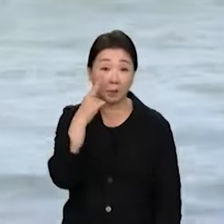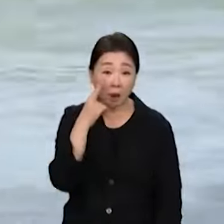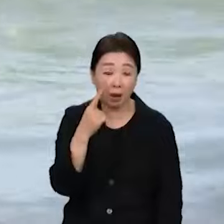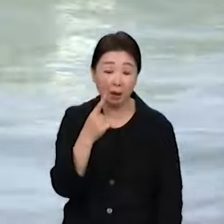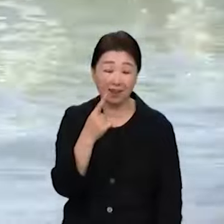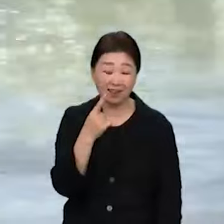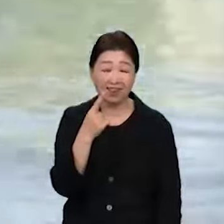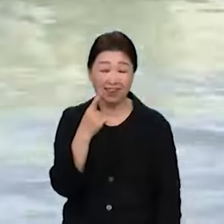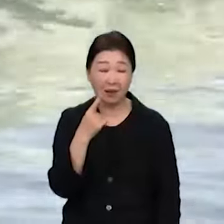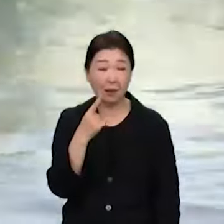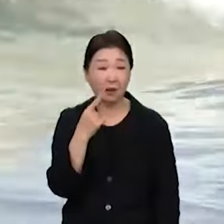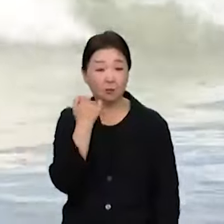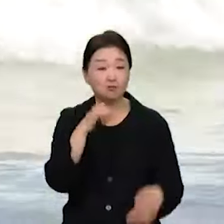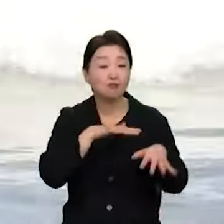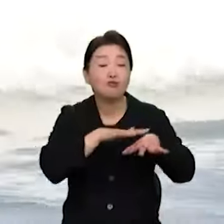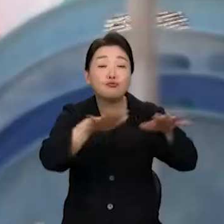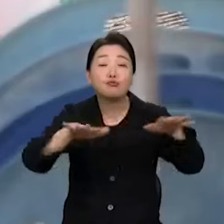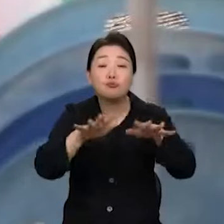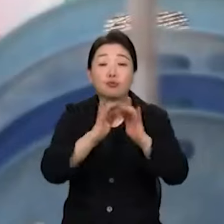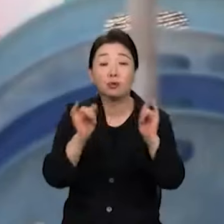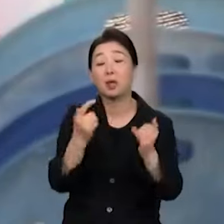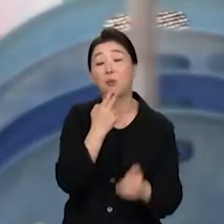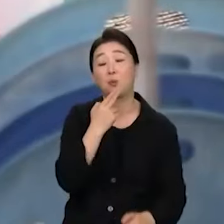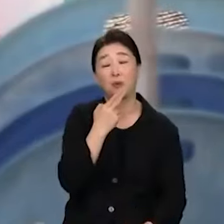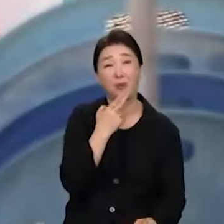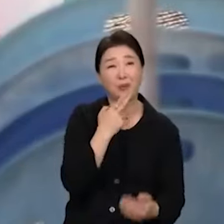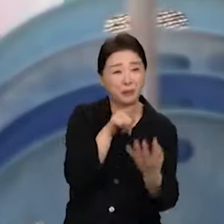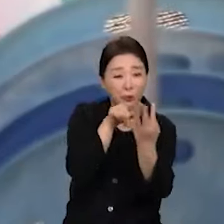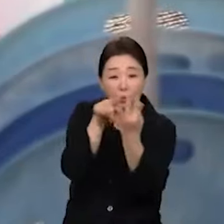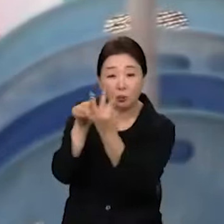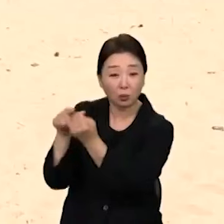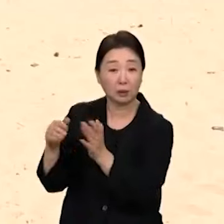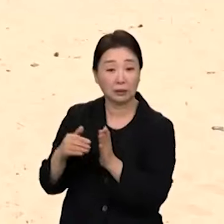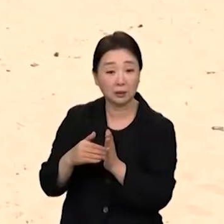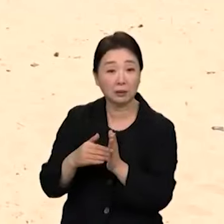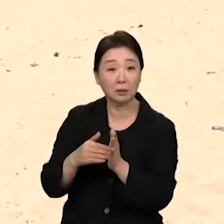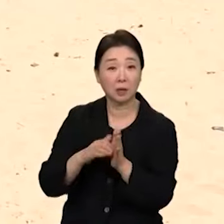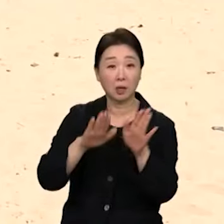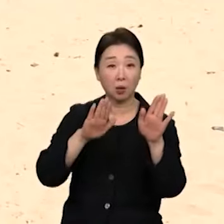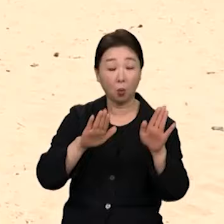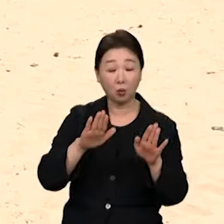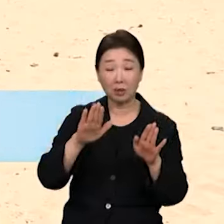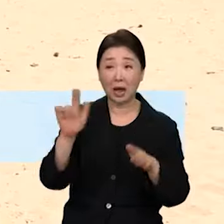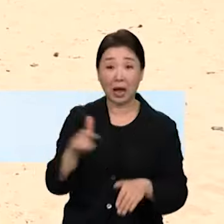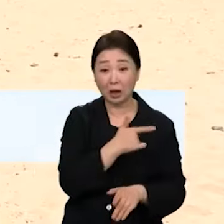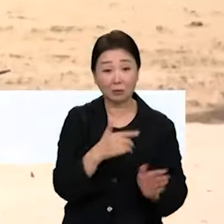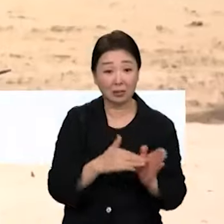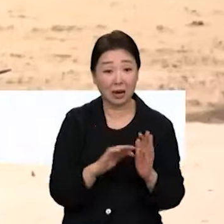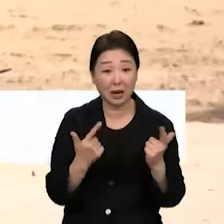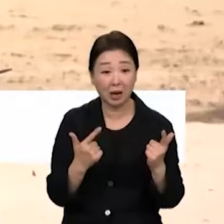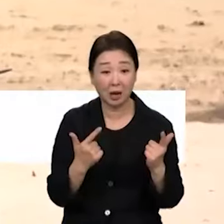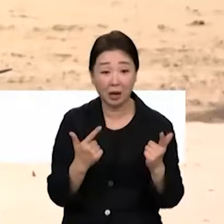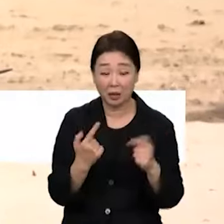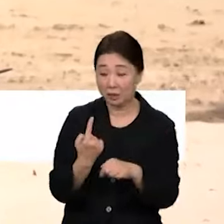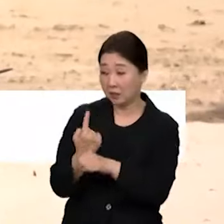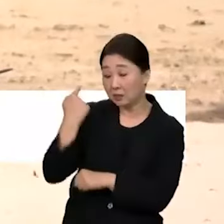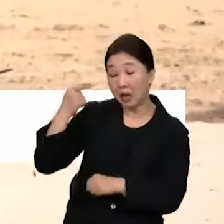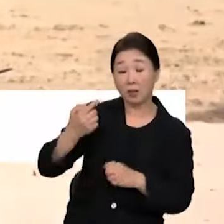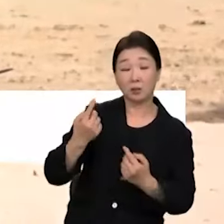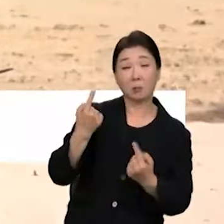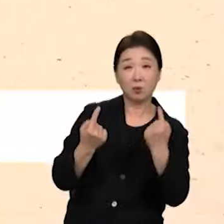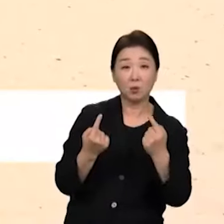피서객 거의 보이지 않습니다. 열 손가락으로 셀 수 있습니다. 오늘 하루 일이 아닙니다. 지난해보다 열흘